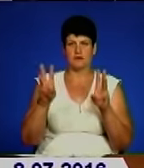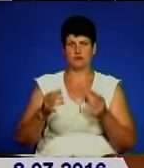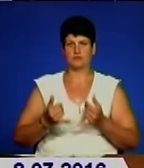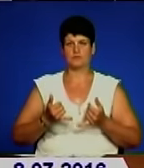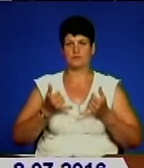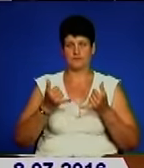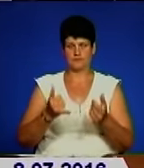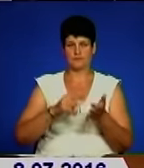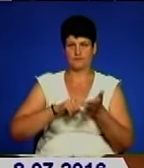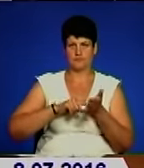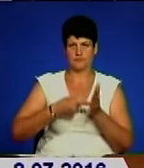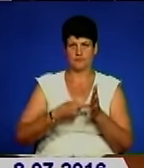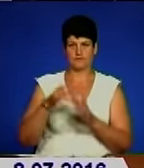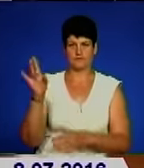наголосив владика.